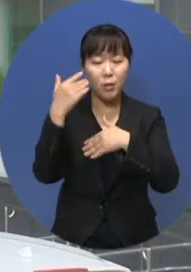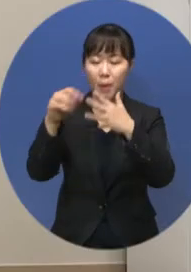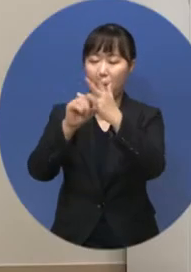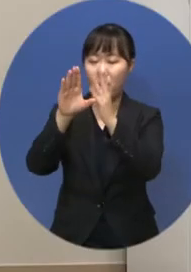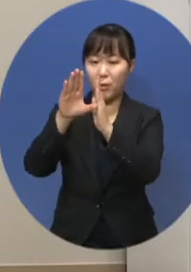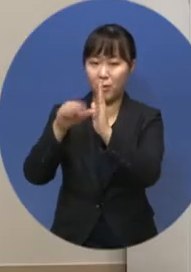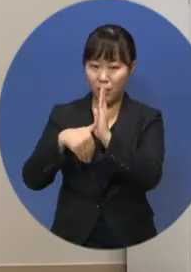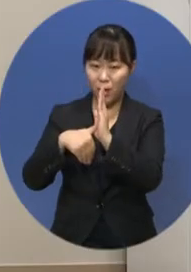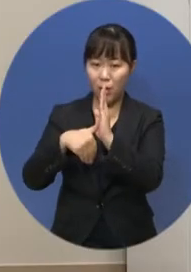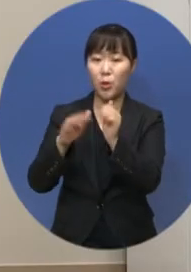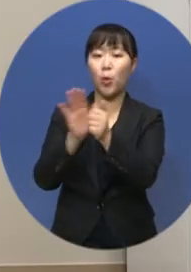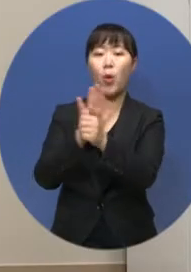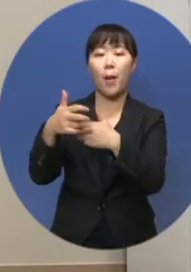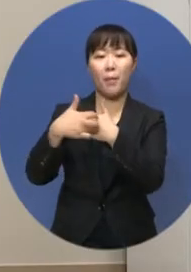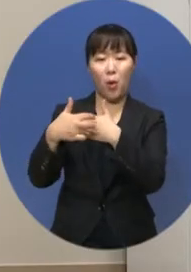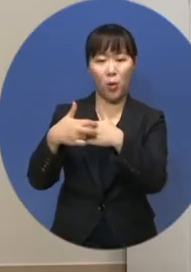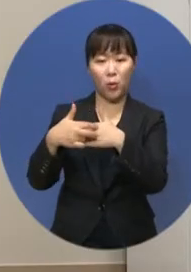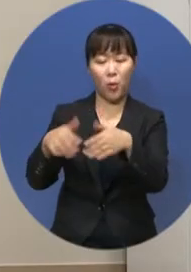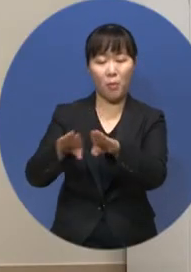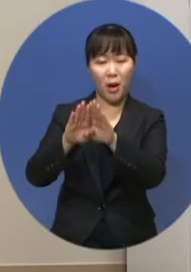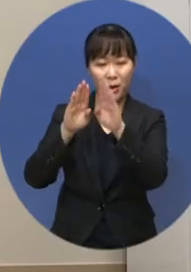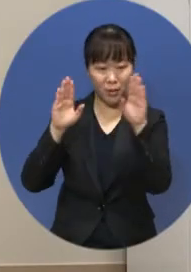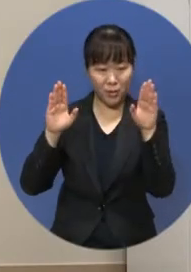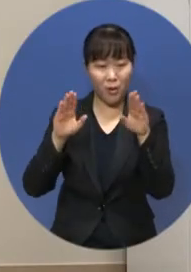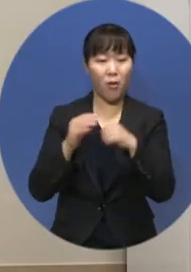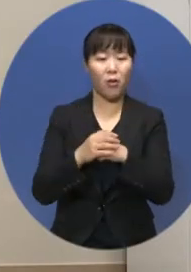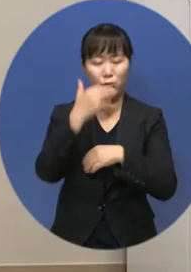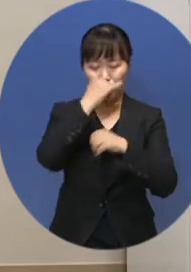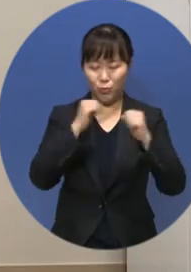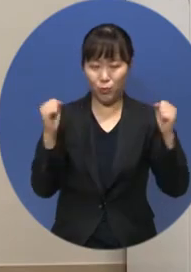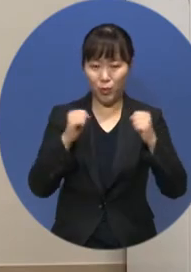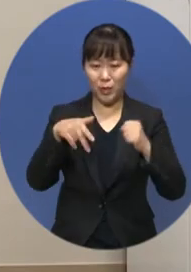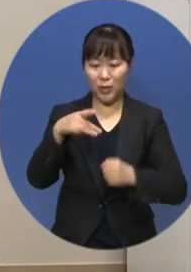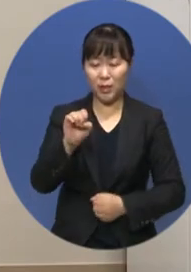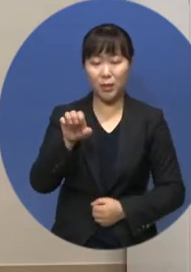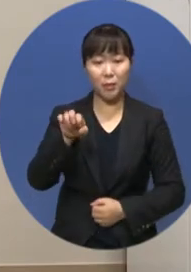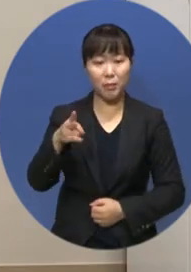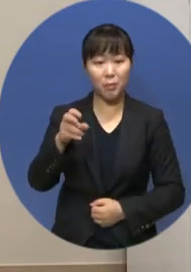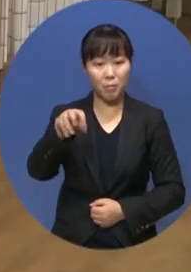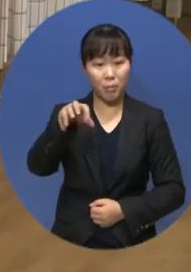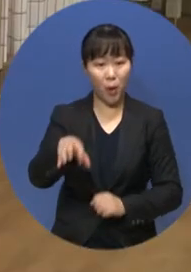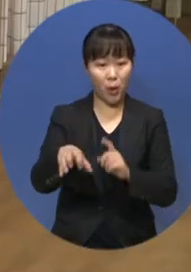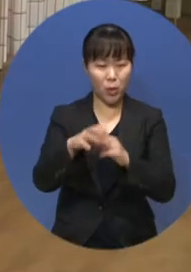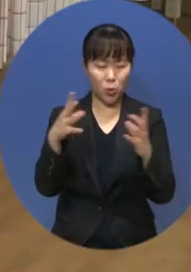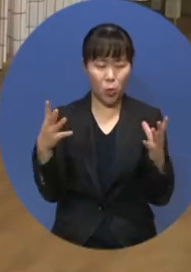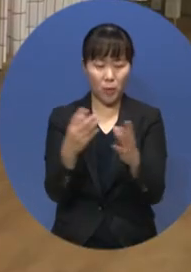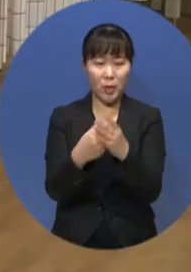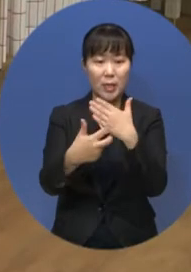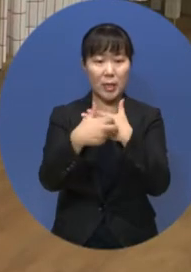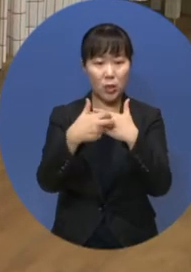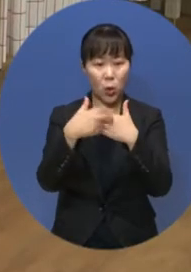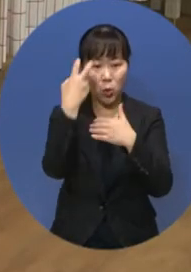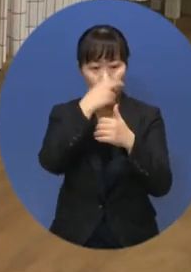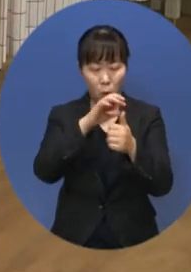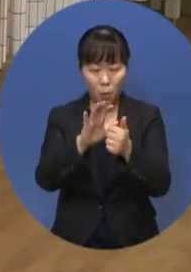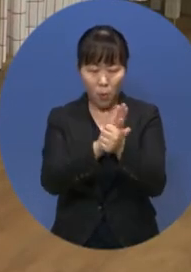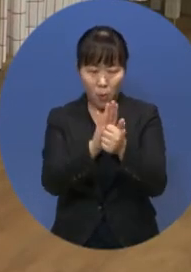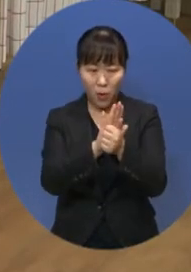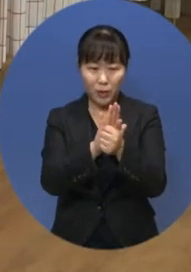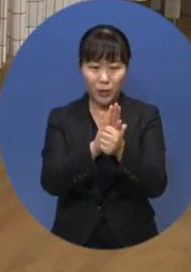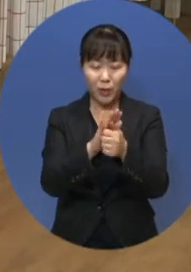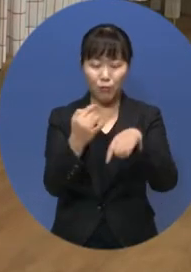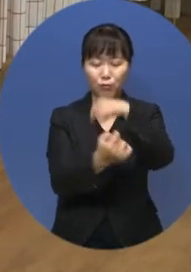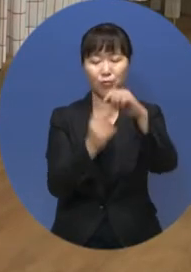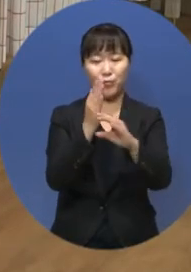8월에 증평요양병원까지 개원하면서 충청북도 증평군은 통합적인 의료돌봄 서비스를 운영해 나가고